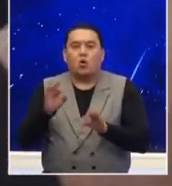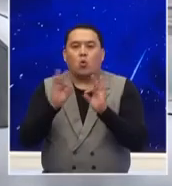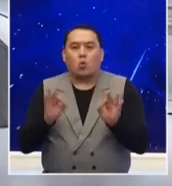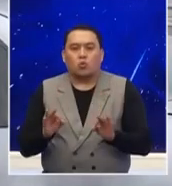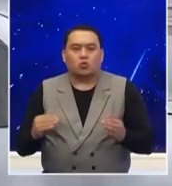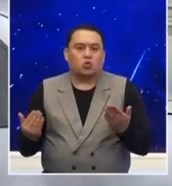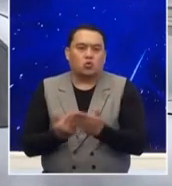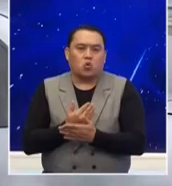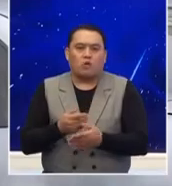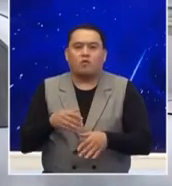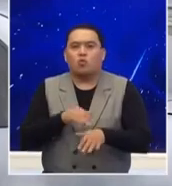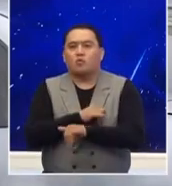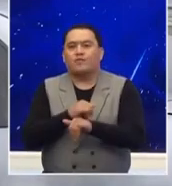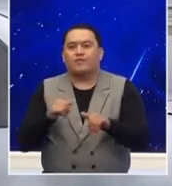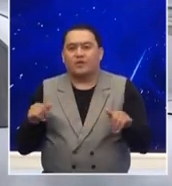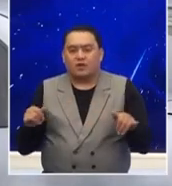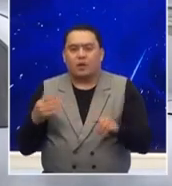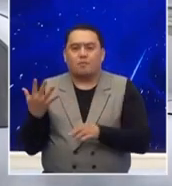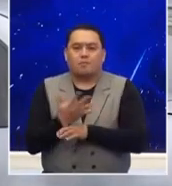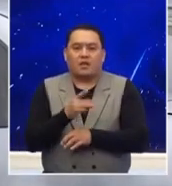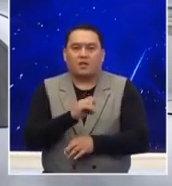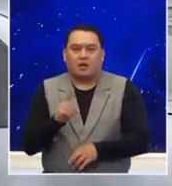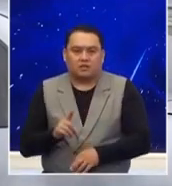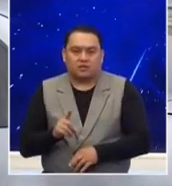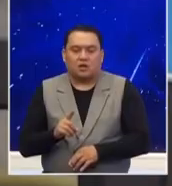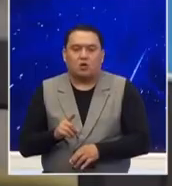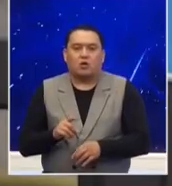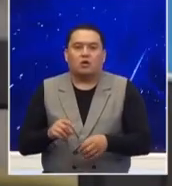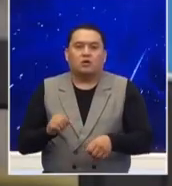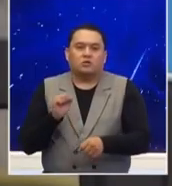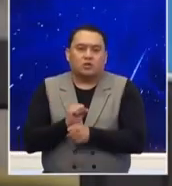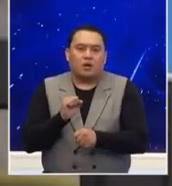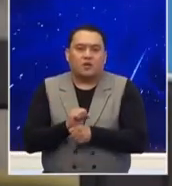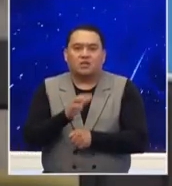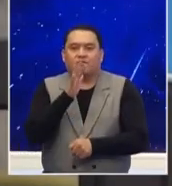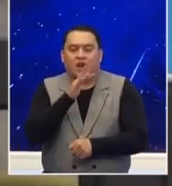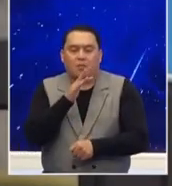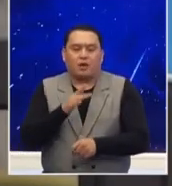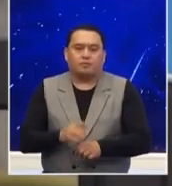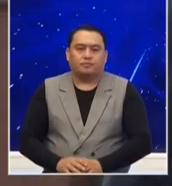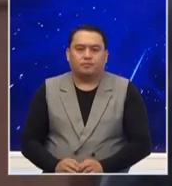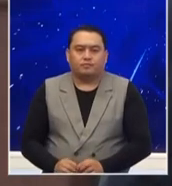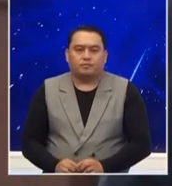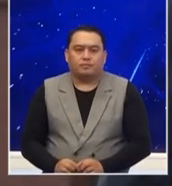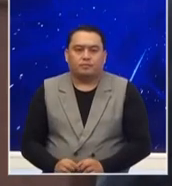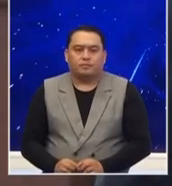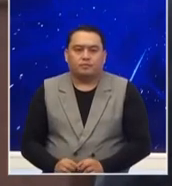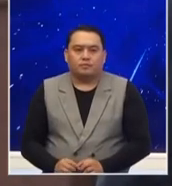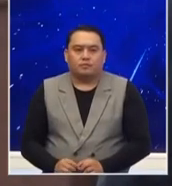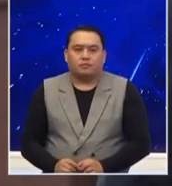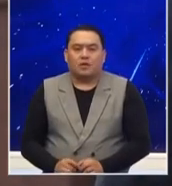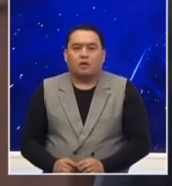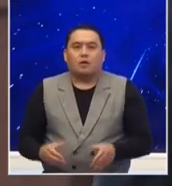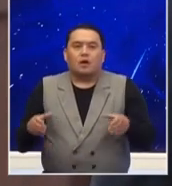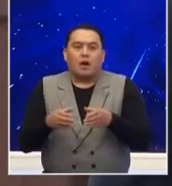наплыв новых абонентов увеличивается как минимум в 5 раз. Все это значительно тормозит время подачи газа, говорят они. Первый большой вопрос – это